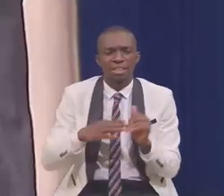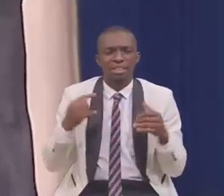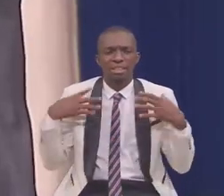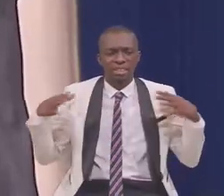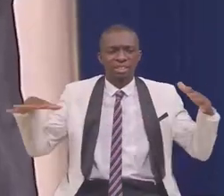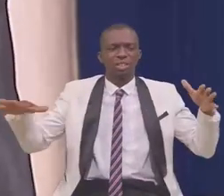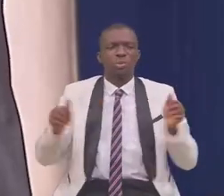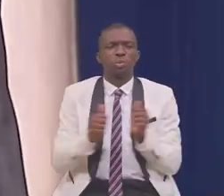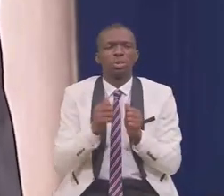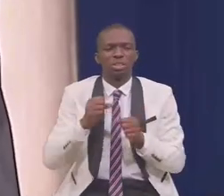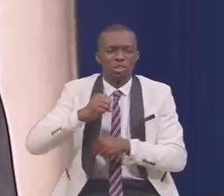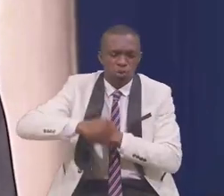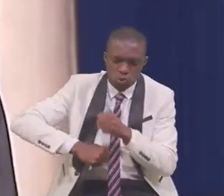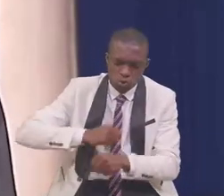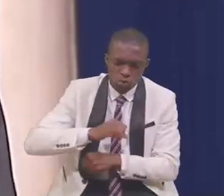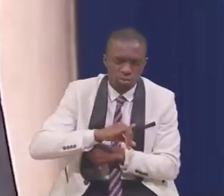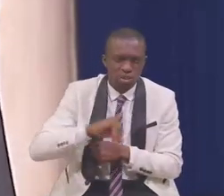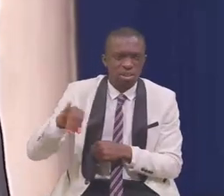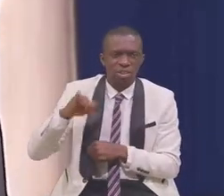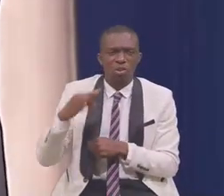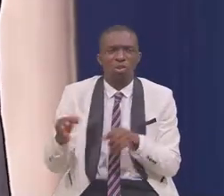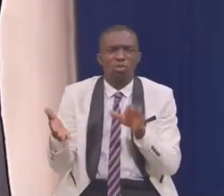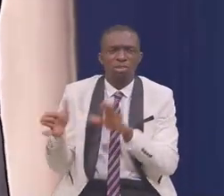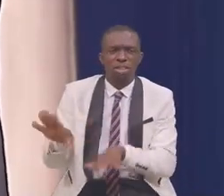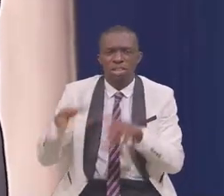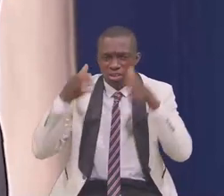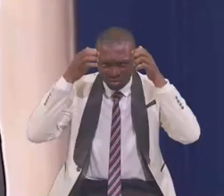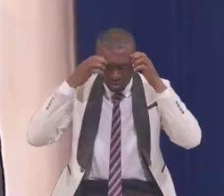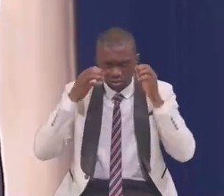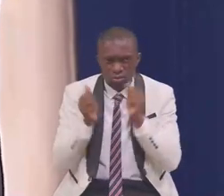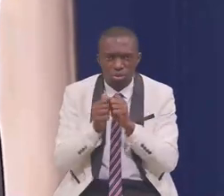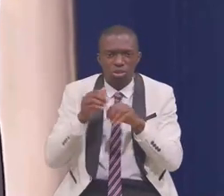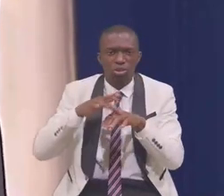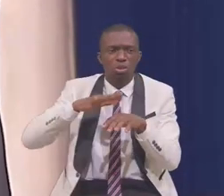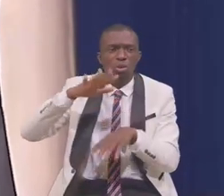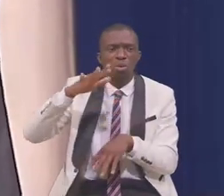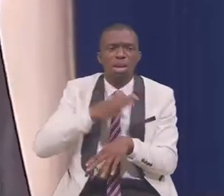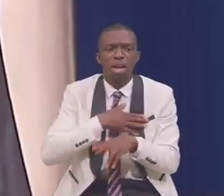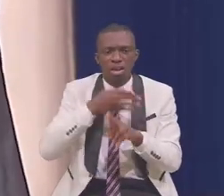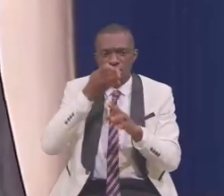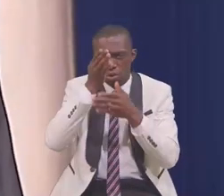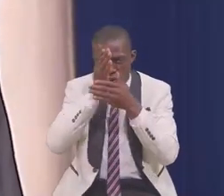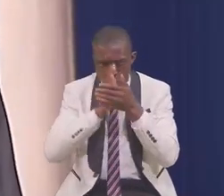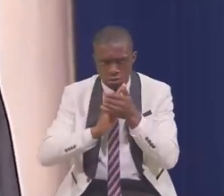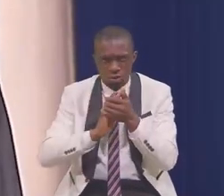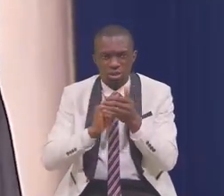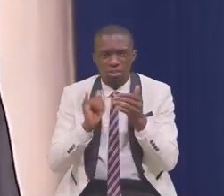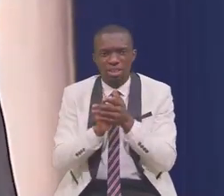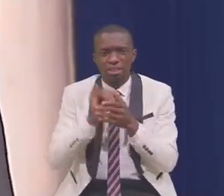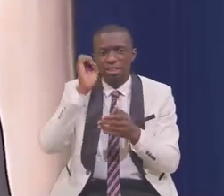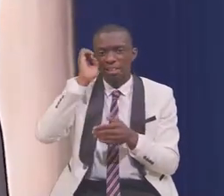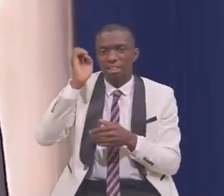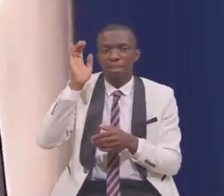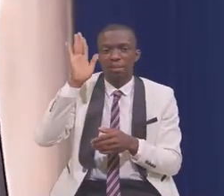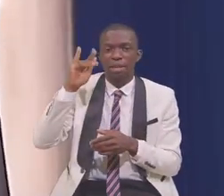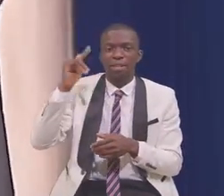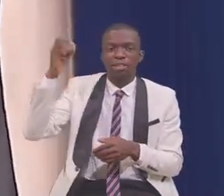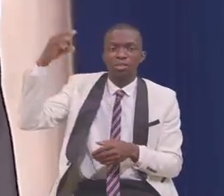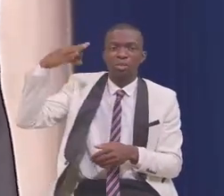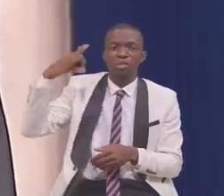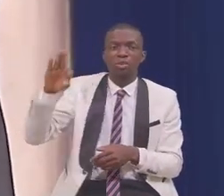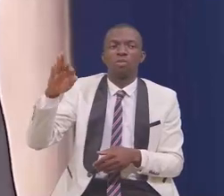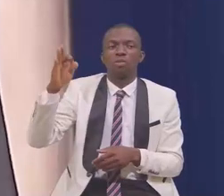a soufferte, afin que par la grâce de Dieu, je parle de la grâce de Dieu, c'est pour le salut, par la grâce de Dieu, il souffrit la